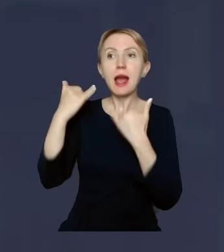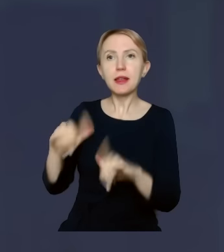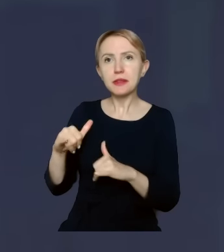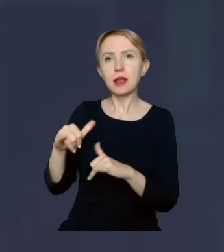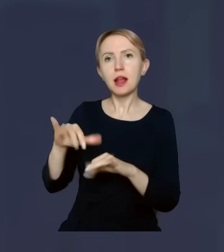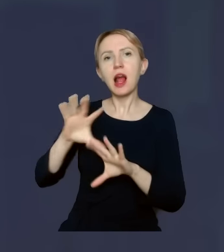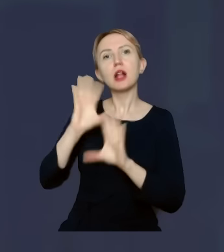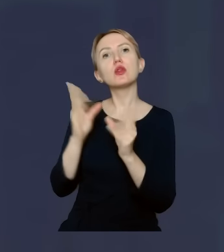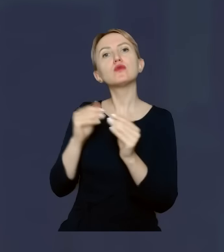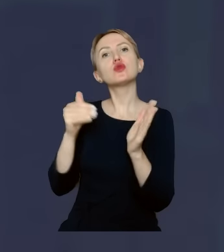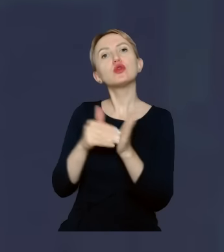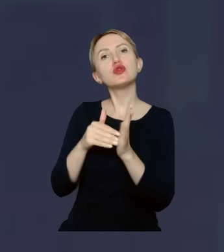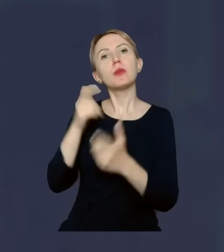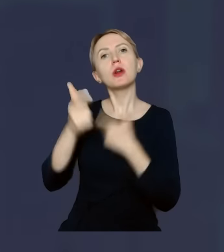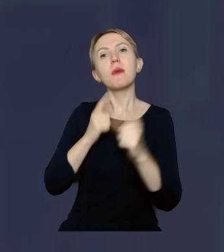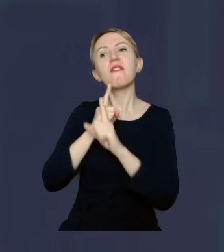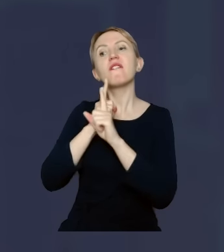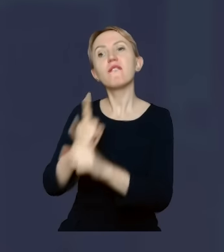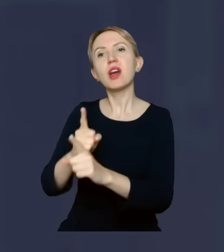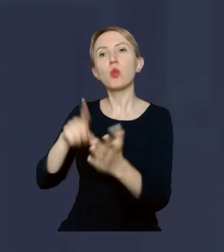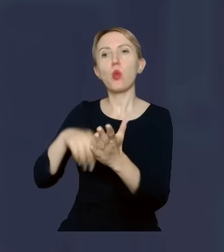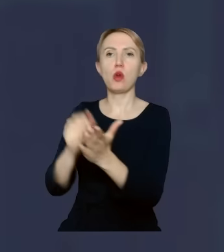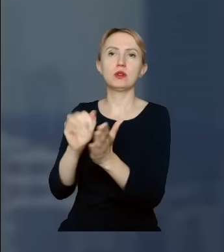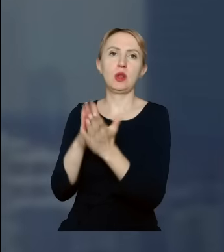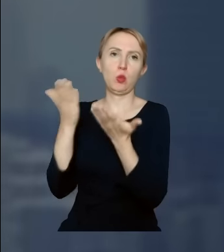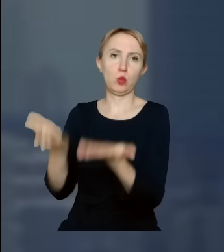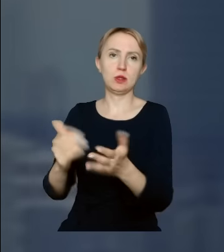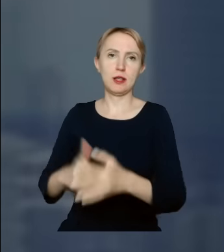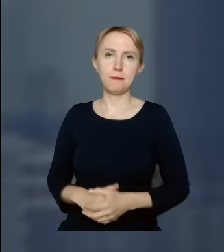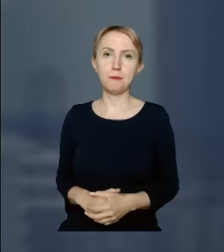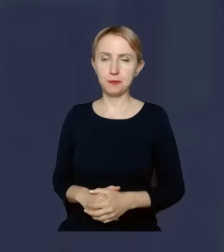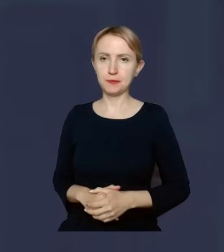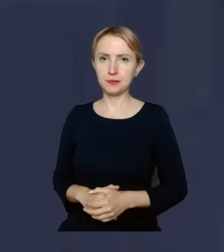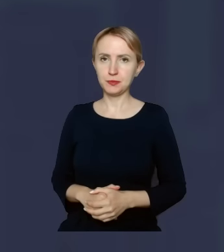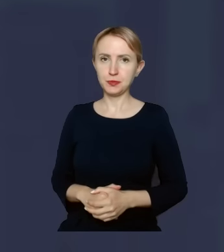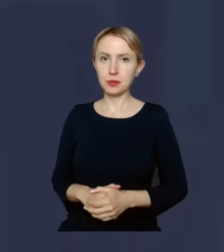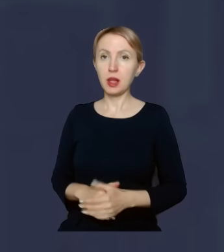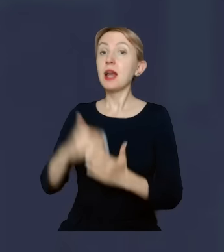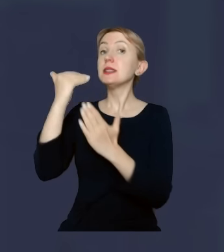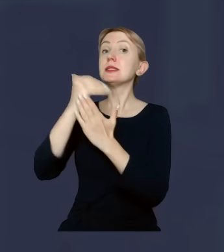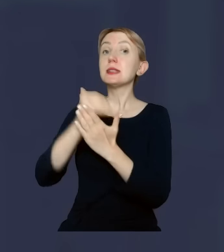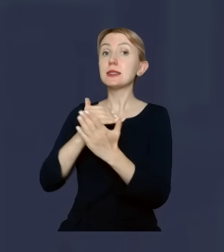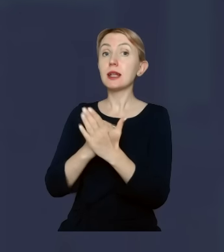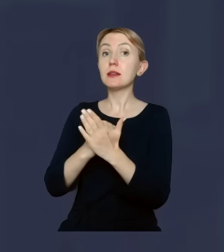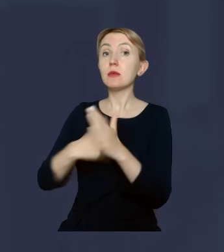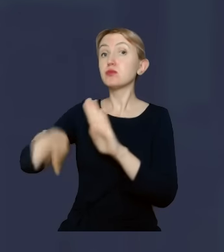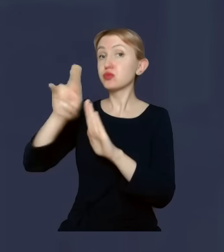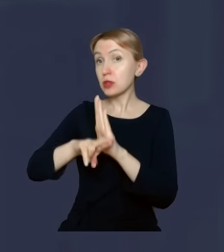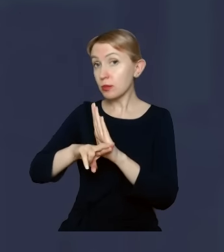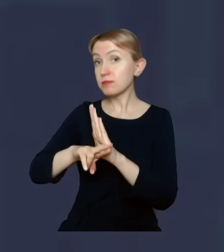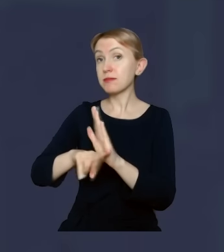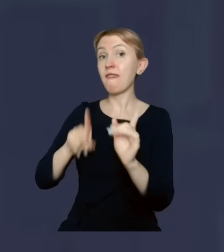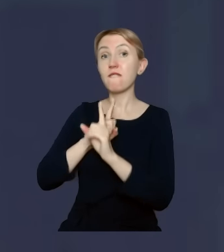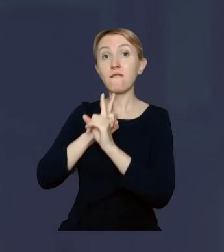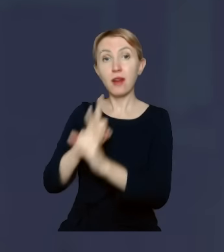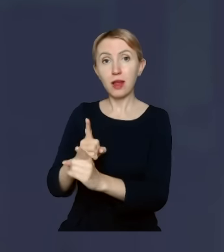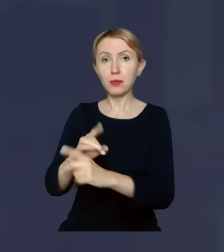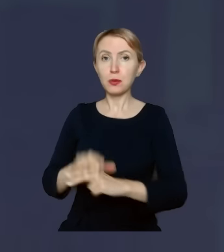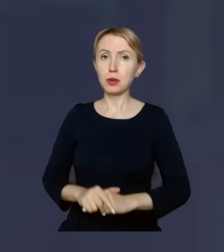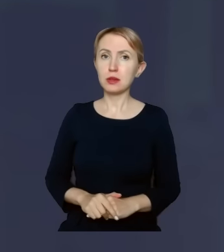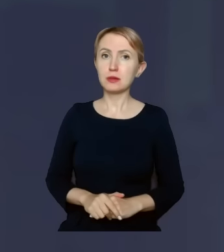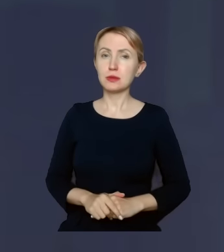robić zgodnie z obowiązującą konstytucją. Zgodnie z obowiązującymi zasadami, regułami i też, no, i też